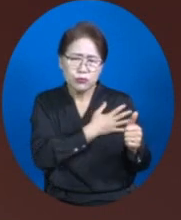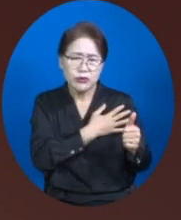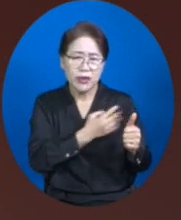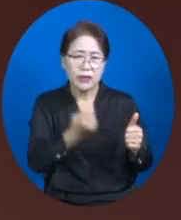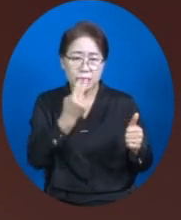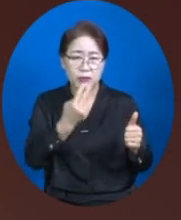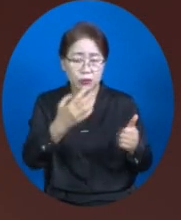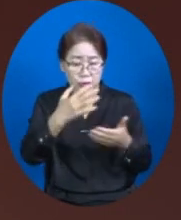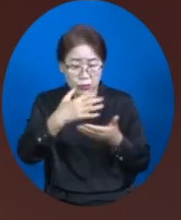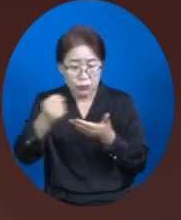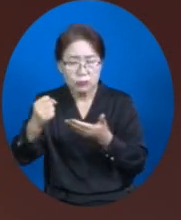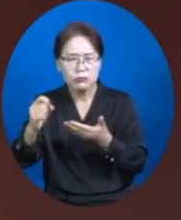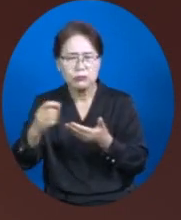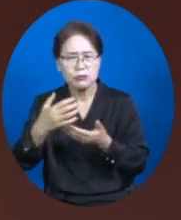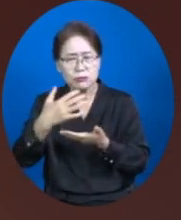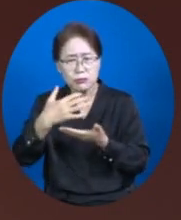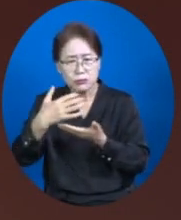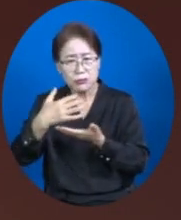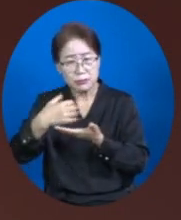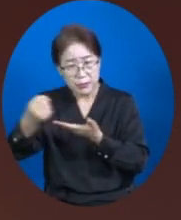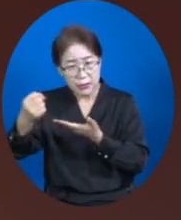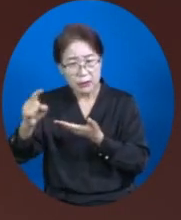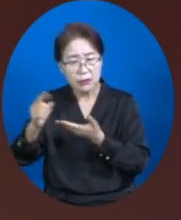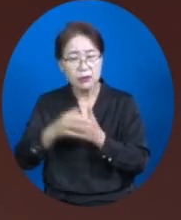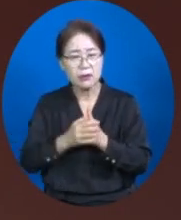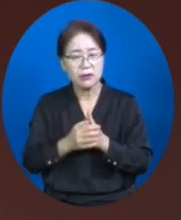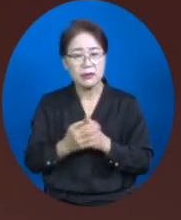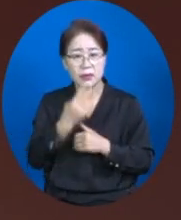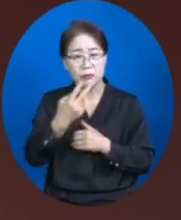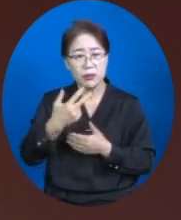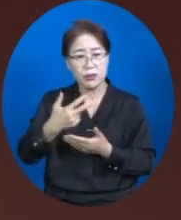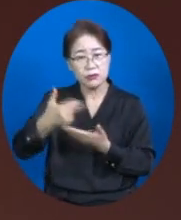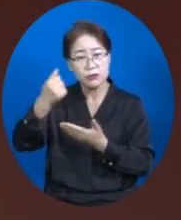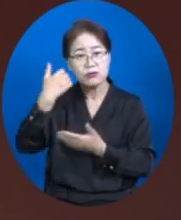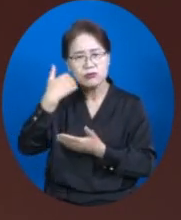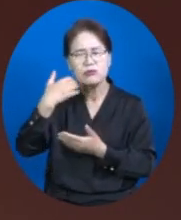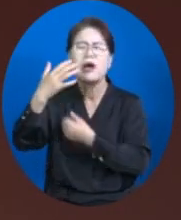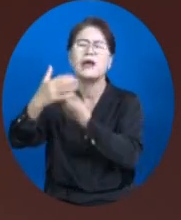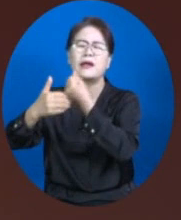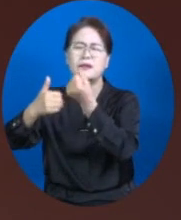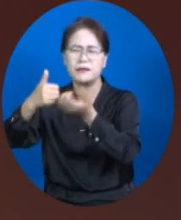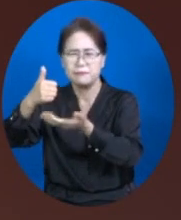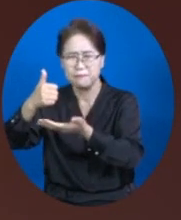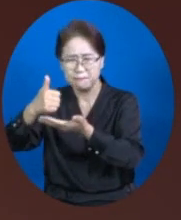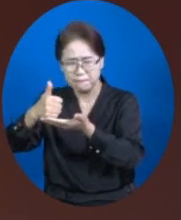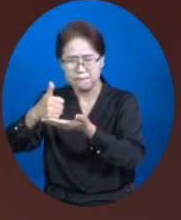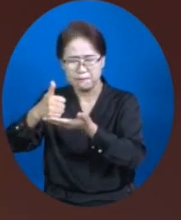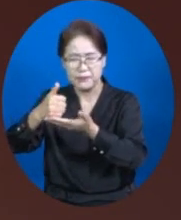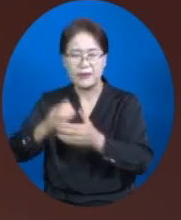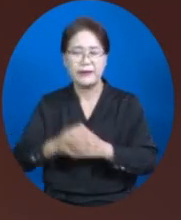생명의 주인은 내가 아니라는 거죠 생명의 주인은 누구라는 거죠 하나님이라는 거예요